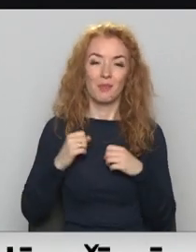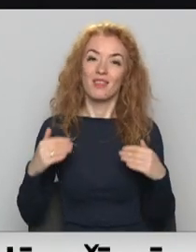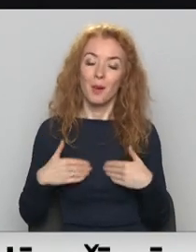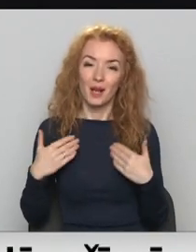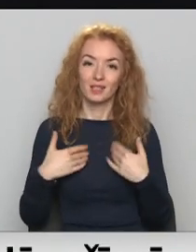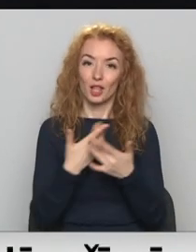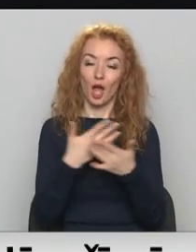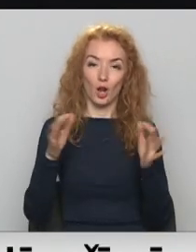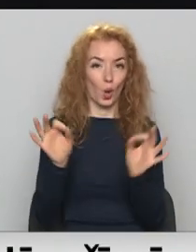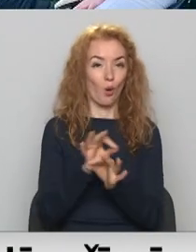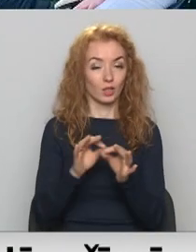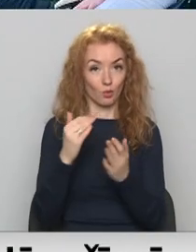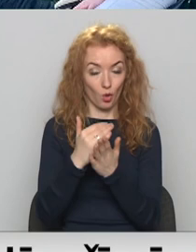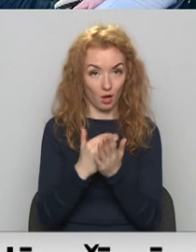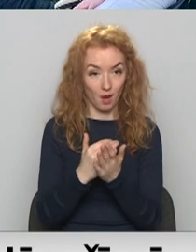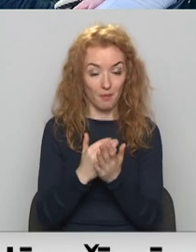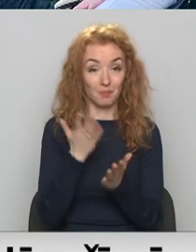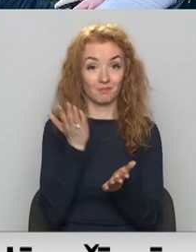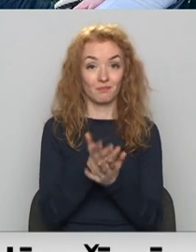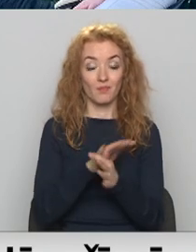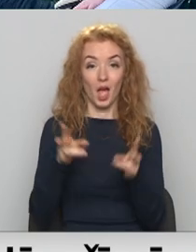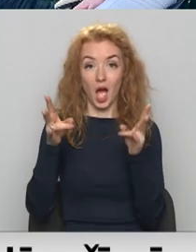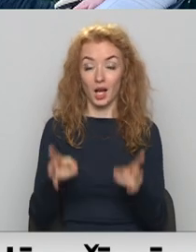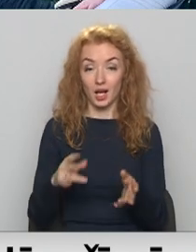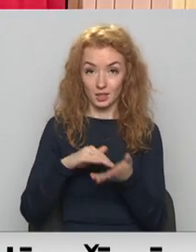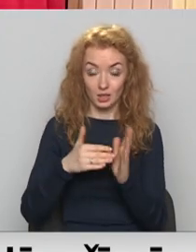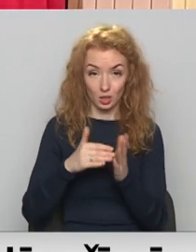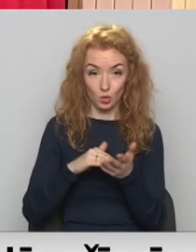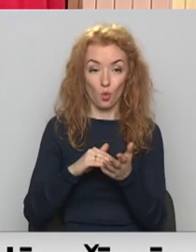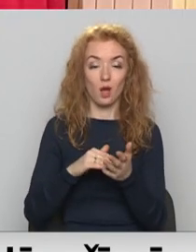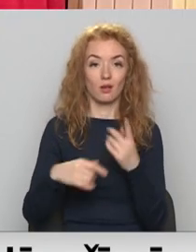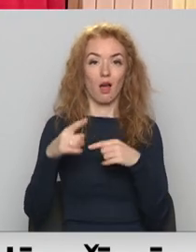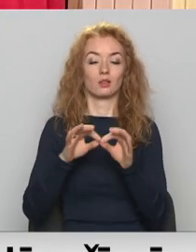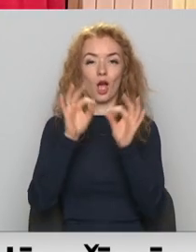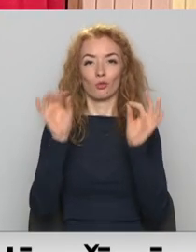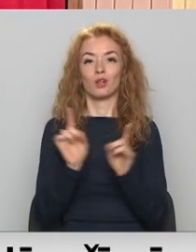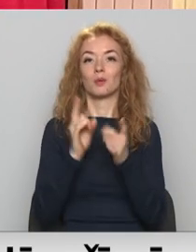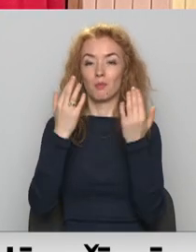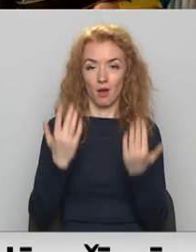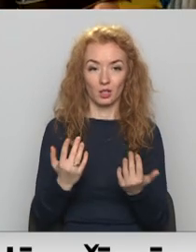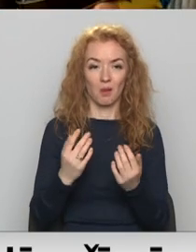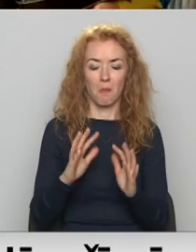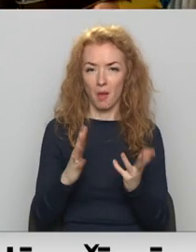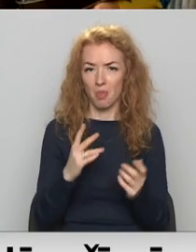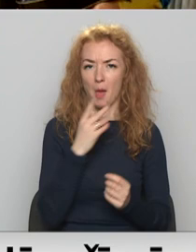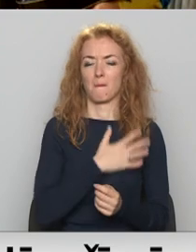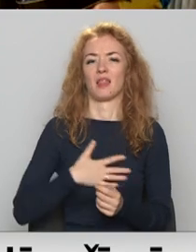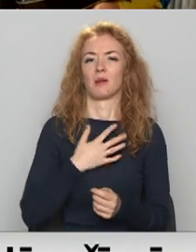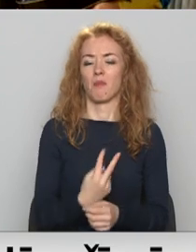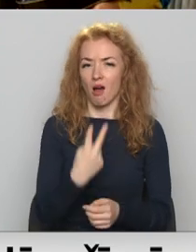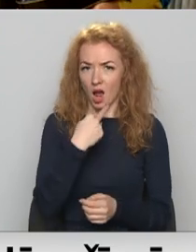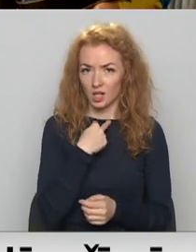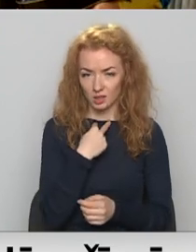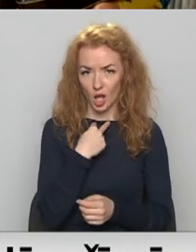dažādām koncertu programmām. Beidzoties ārkārtas situācijai atsākšies arī pasākumi, kā nepatīkams pārsteigums kultūras